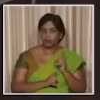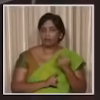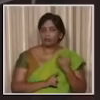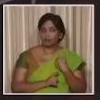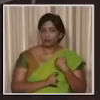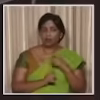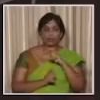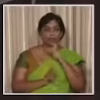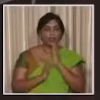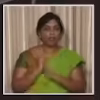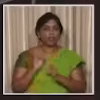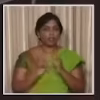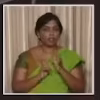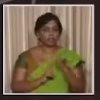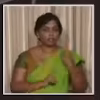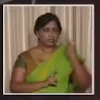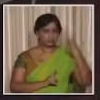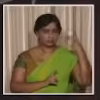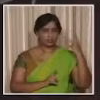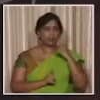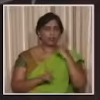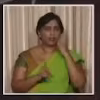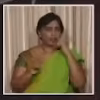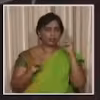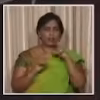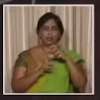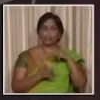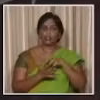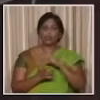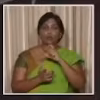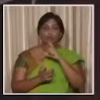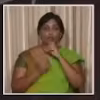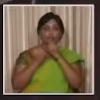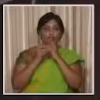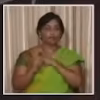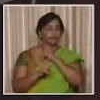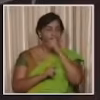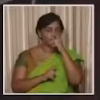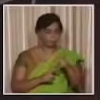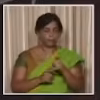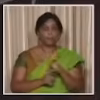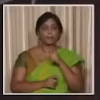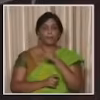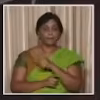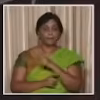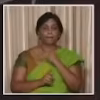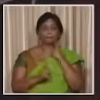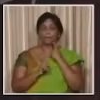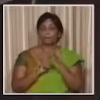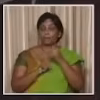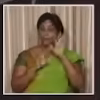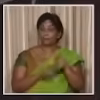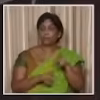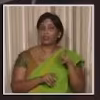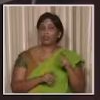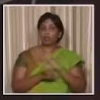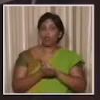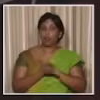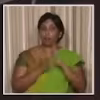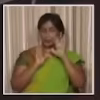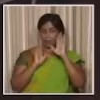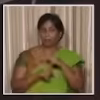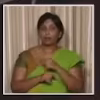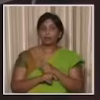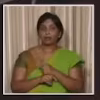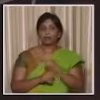අපේ අධිකරණ ඇමතිතුමා මේ ඊයේ පෙරේද නුවරළිය දිස්ත්‍රික්කයේ උසාවියක් ඕපන් කරන්න ගිහිල්ලා තිබ්බා එතුමා නුවරළිය ඉන්නකොට ග්‍රෑන්ඩ් හෝටලේ